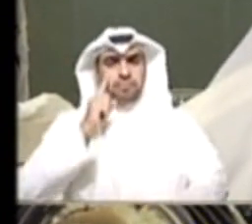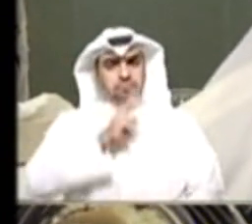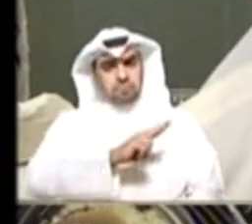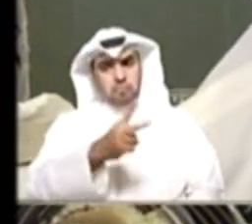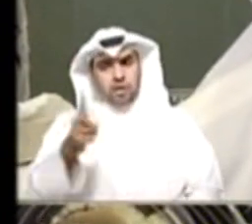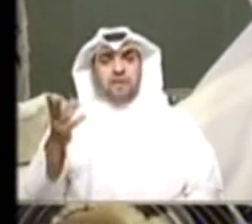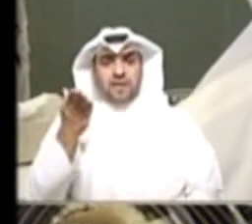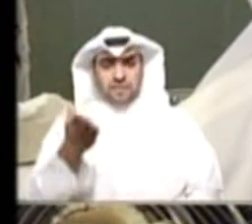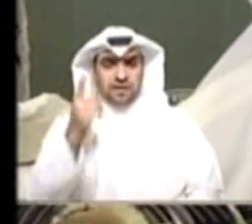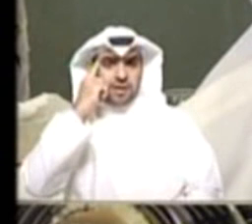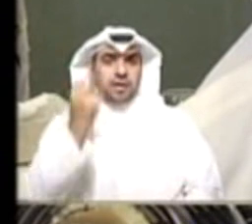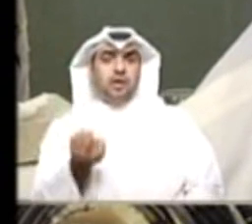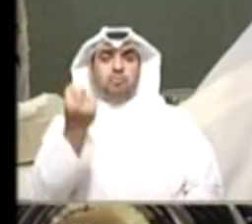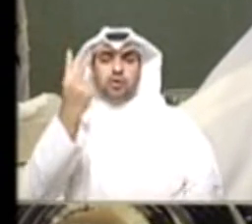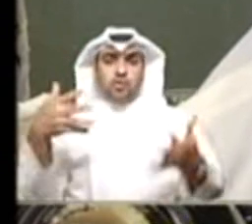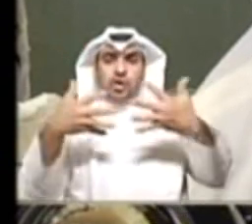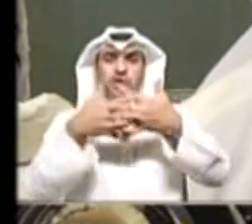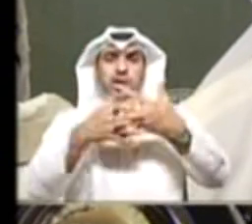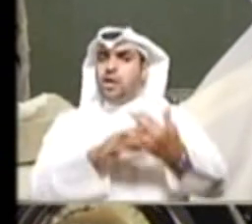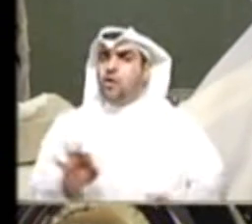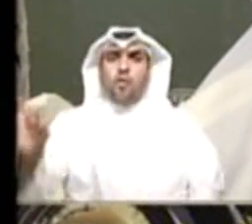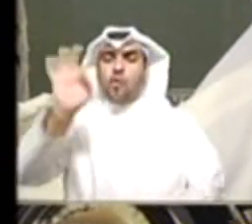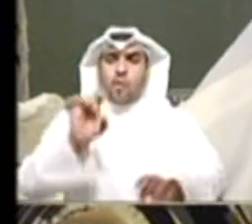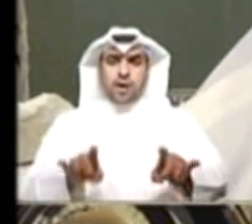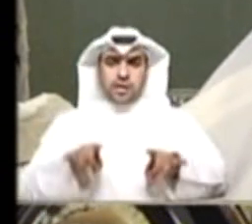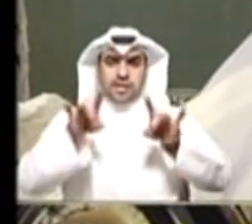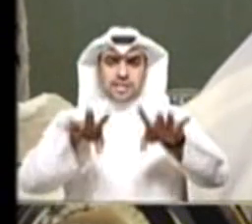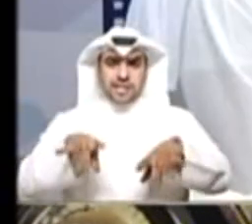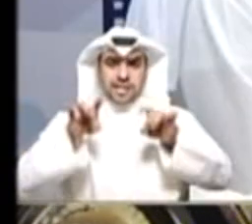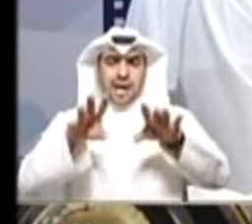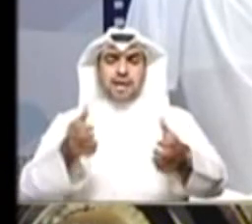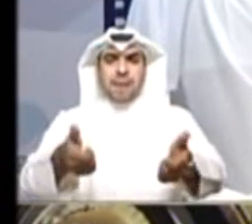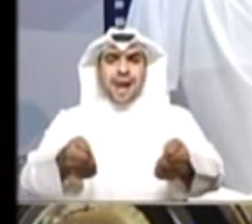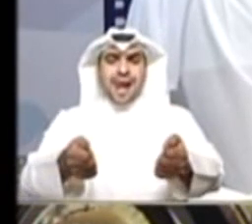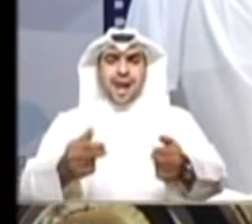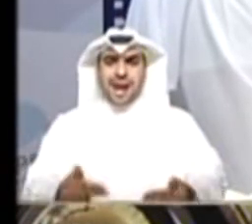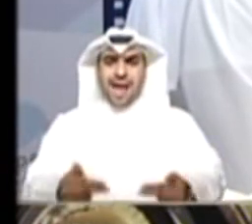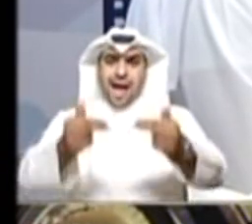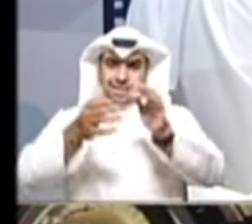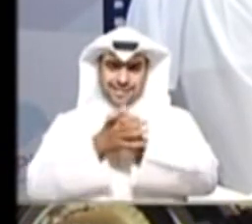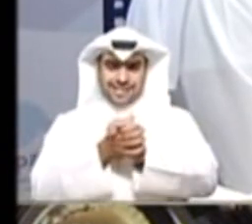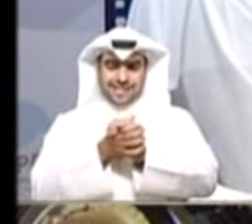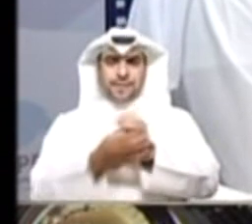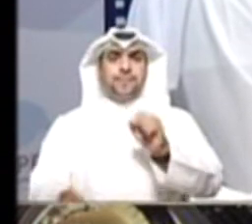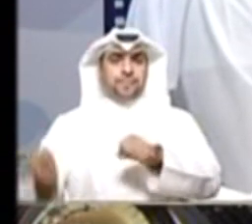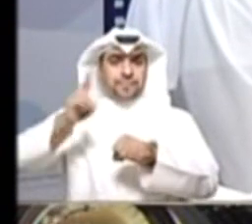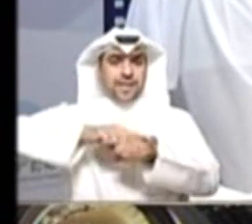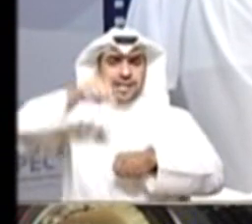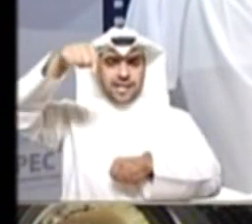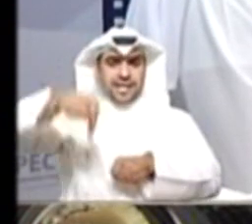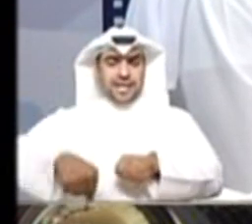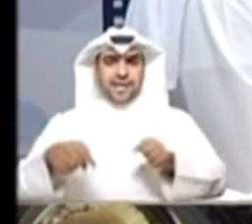مشروع الشركة حاليا في أستراليا في مشروع ويتستون للغاز الطبيعي المسال. هذا وتمضي الشركة